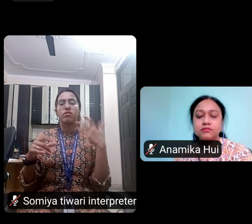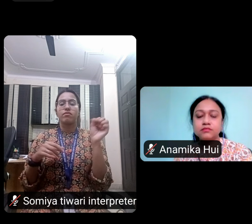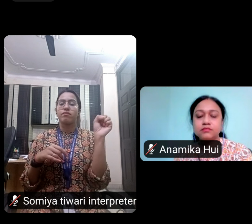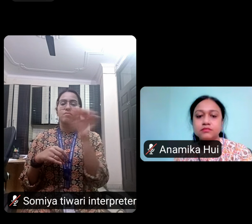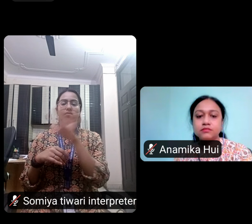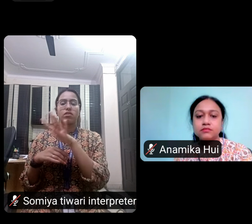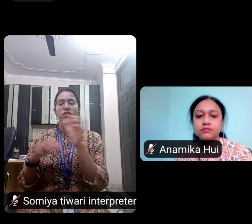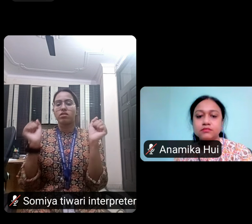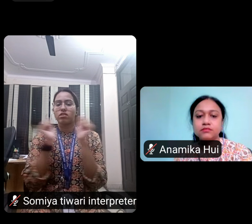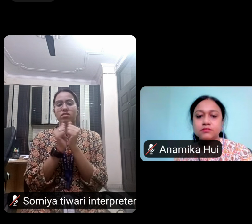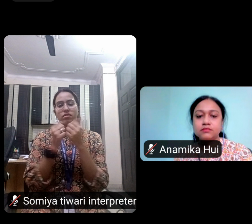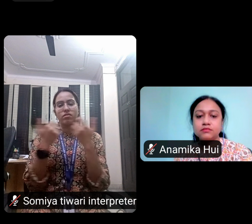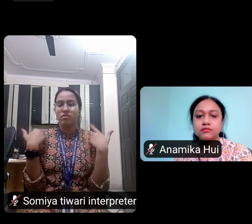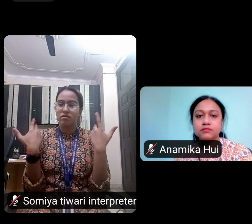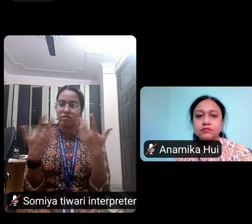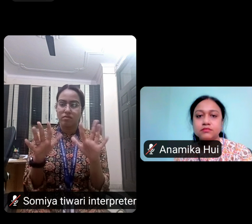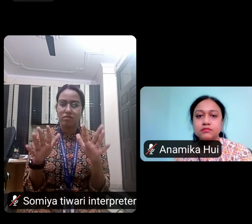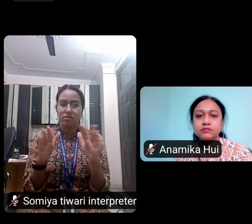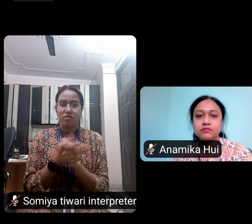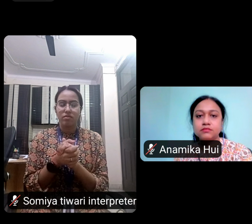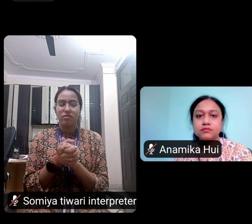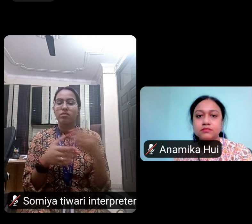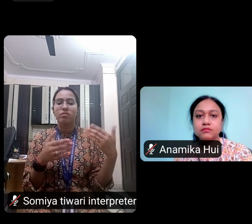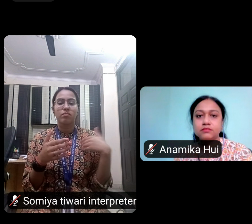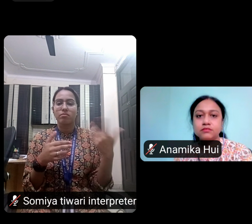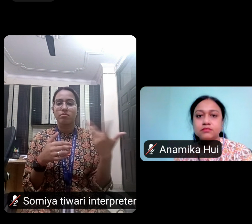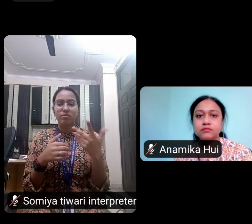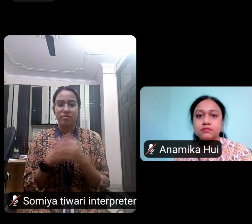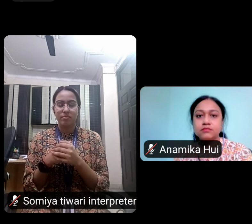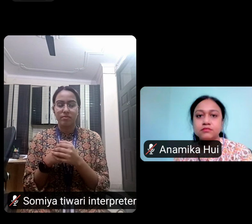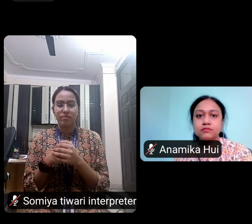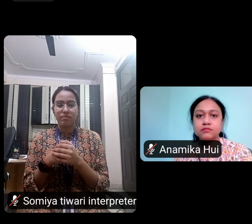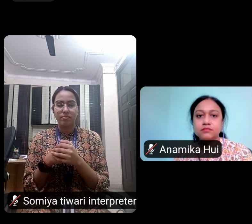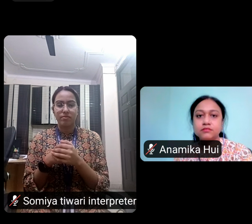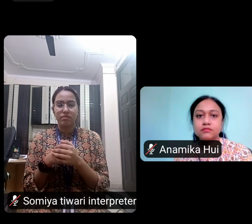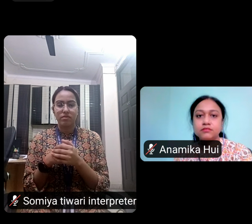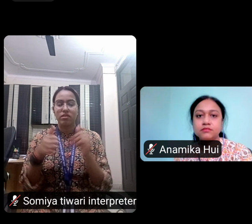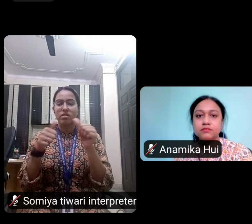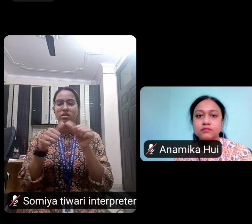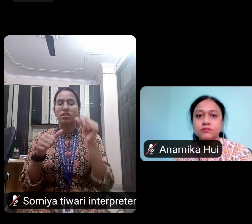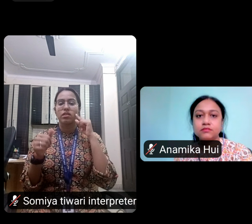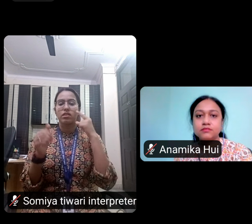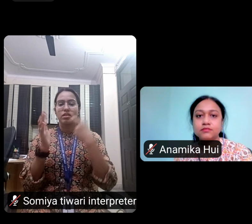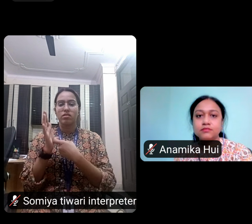ओके। और मैं एयरफोर्स हिंडन से हूँ। सर